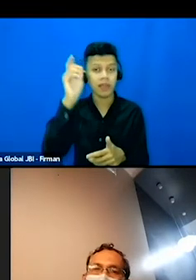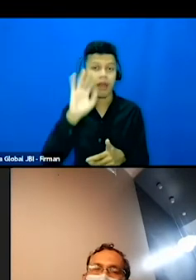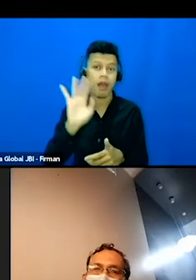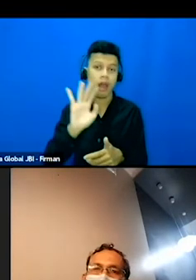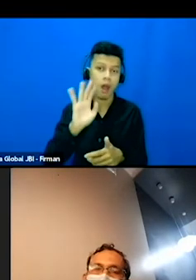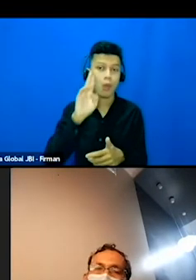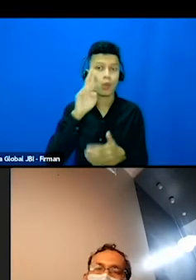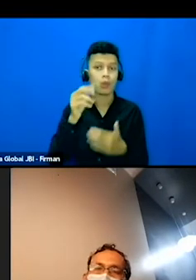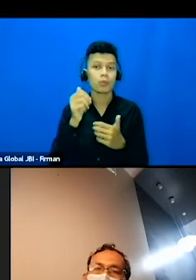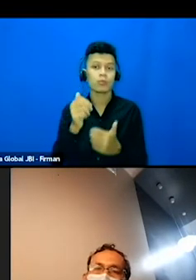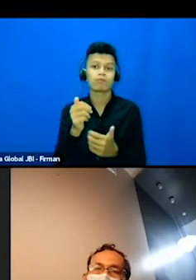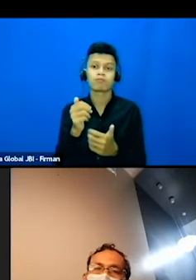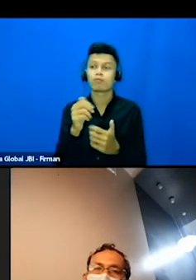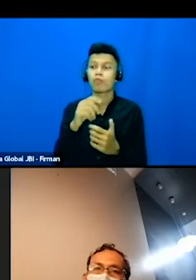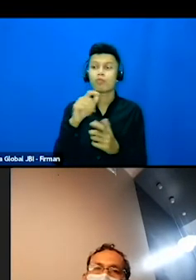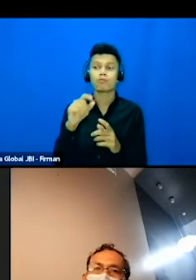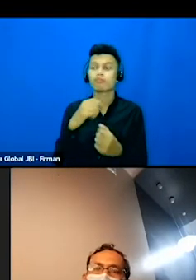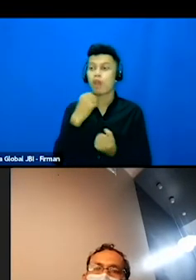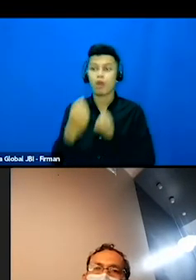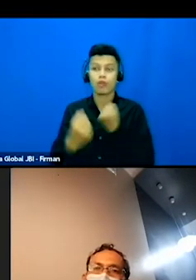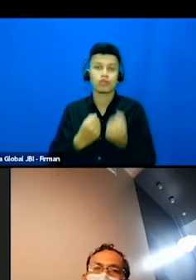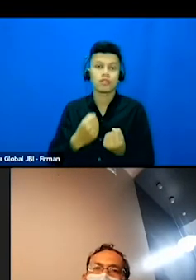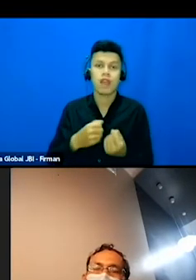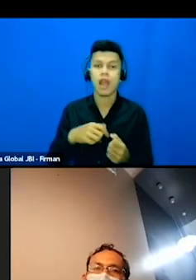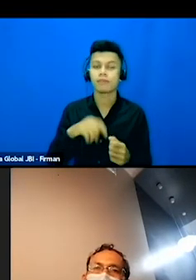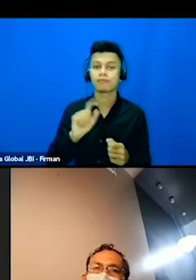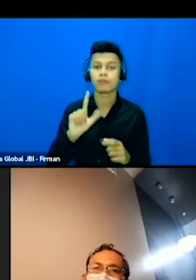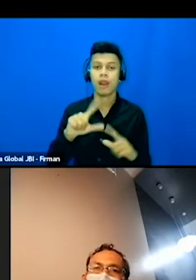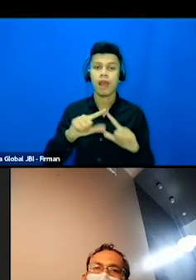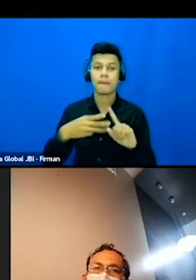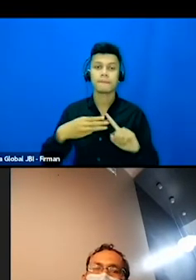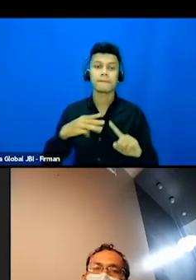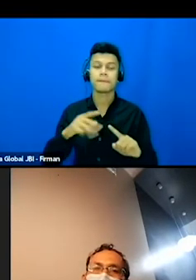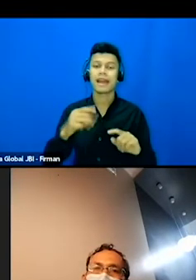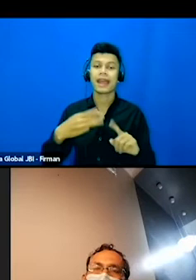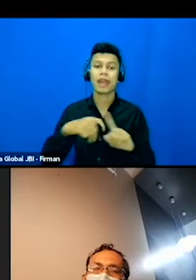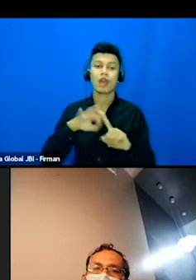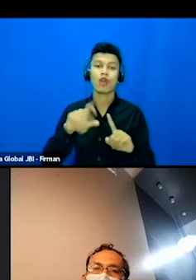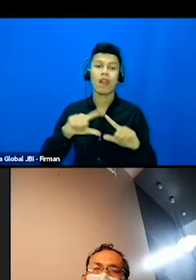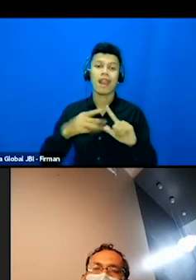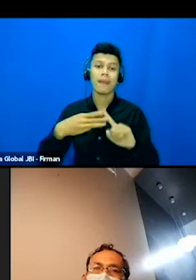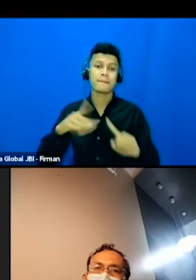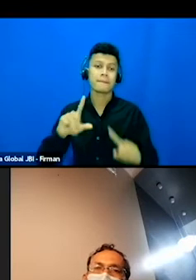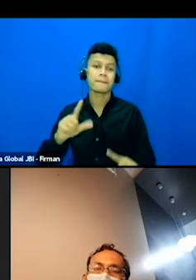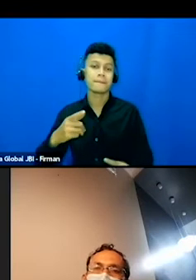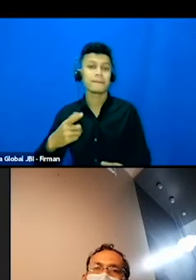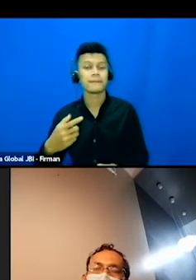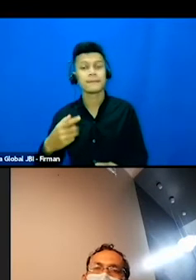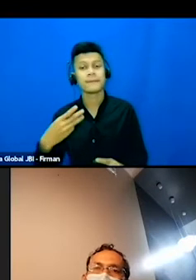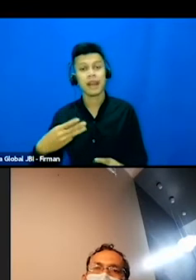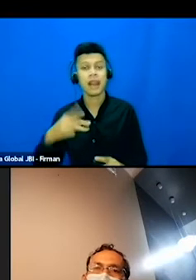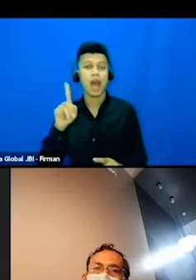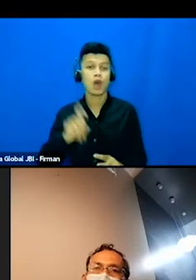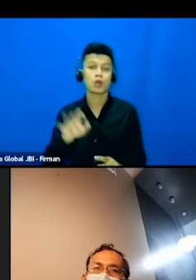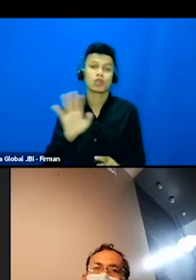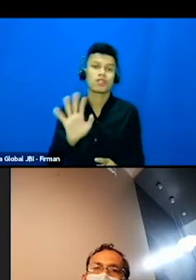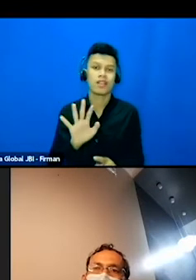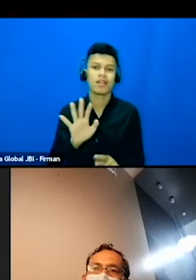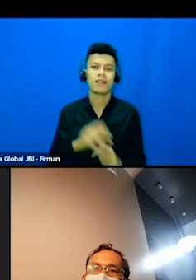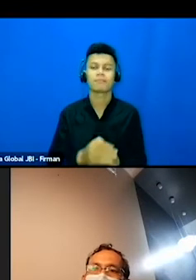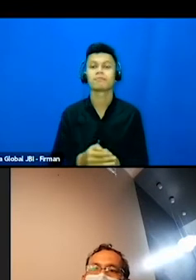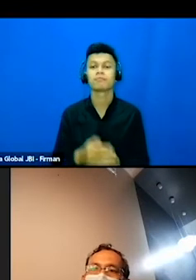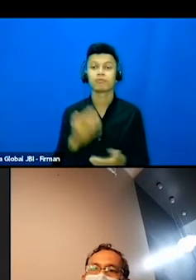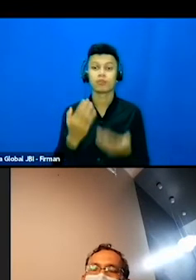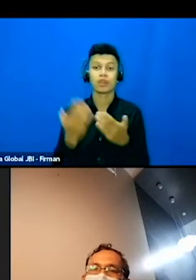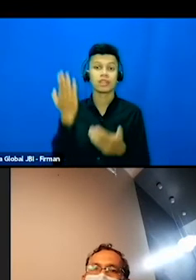mewajibkan pelaku usaha untuk memiliki ekor label kemudian ada pertanyaan lagi Mungkin pertanyaan untuk Tadi hujan sebetulnya sudah sudah dijelaskan